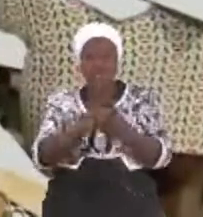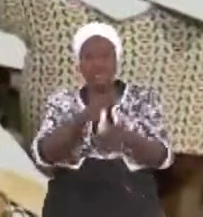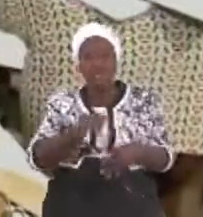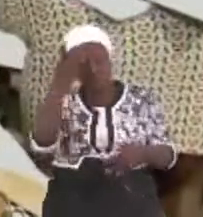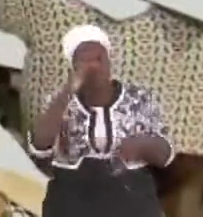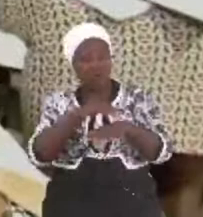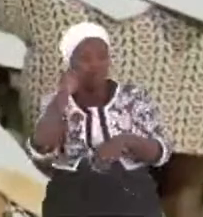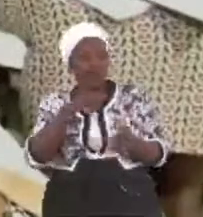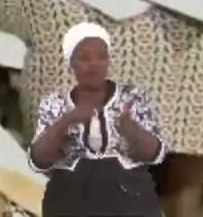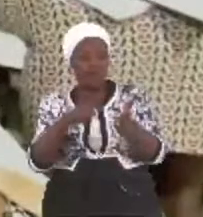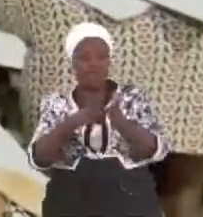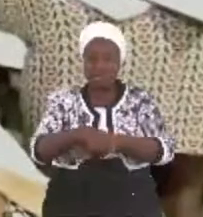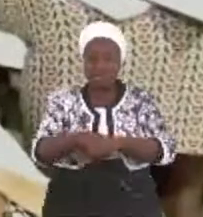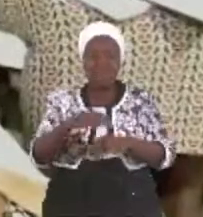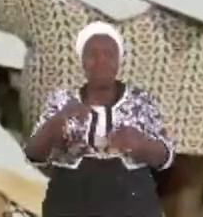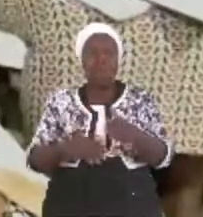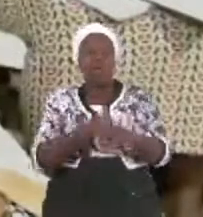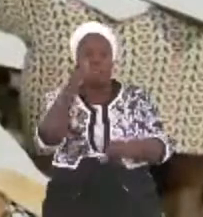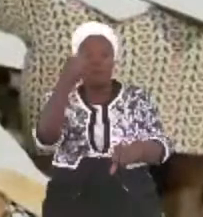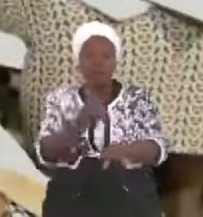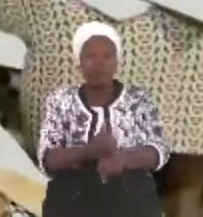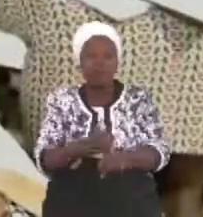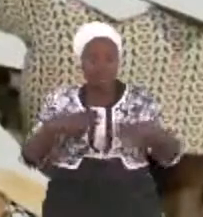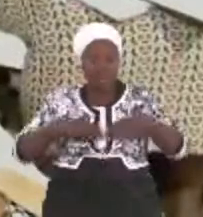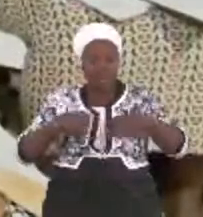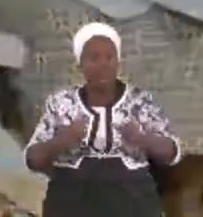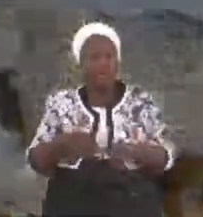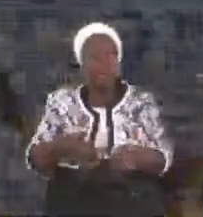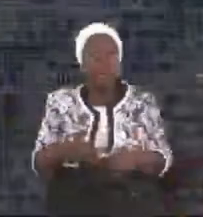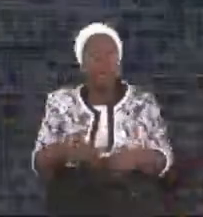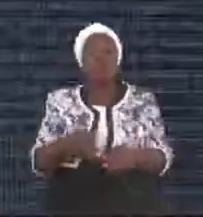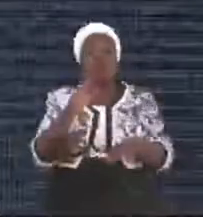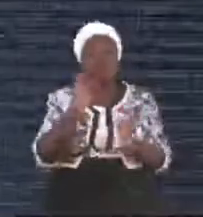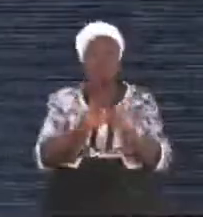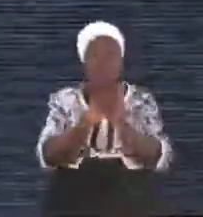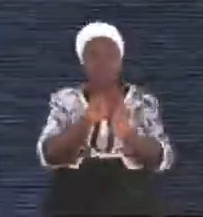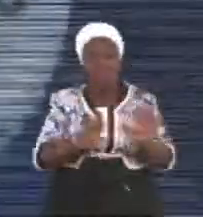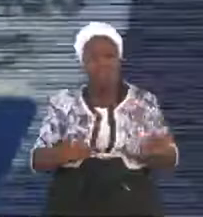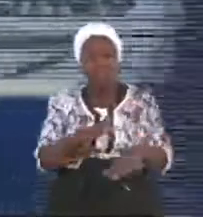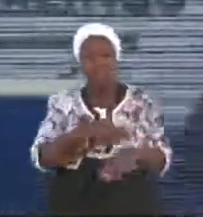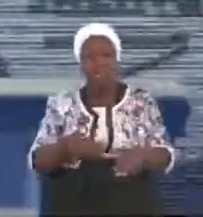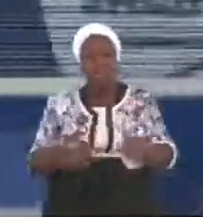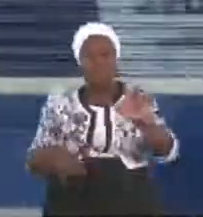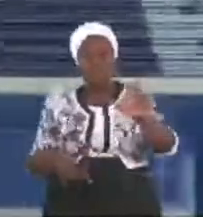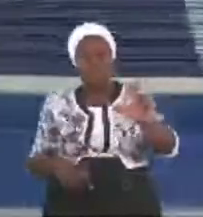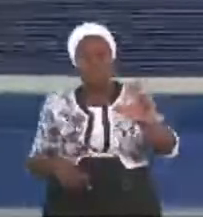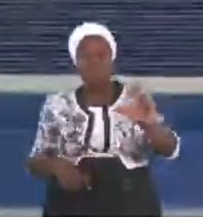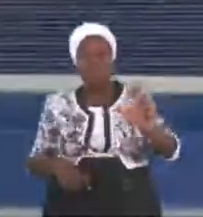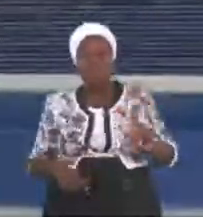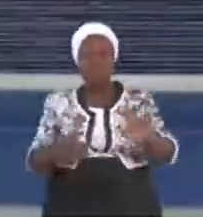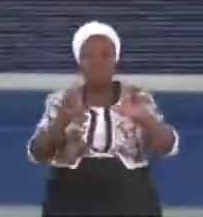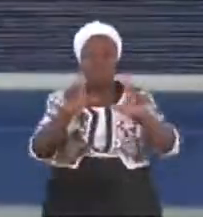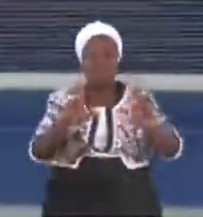peut-être couché au lit. Ce soir, les cures innombrables confirmées. Ensuite, le L, les